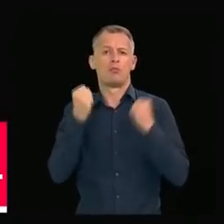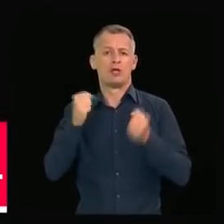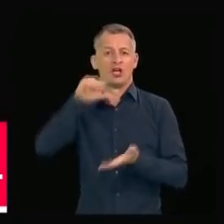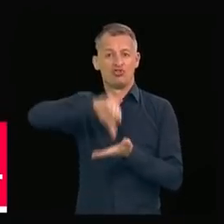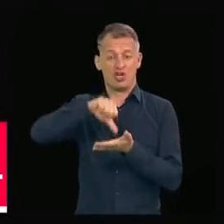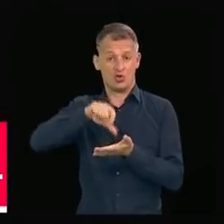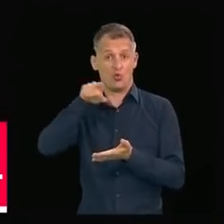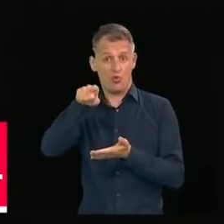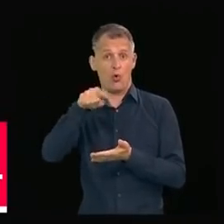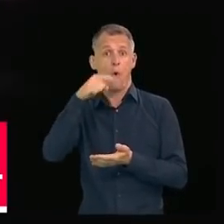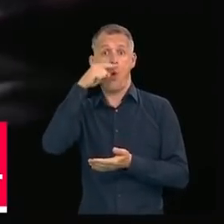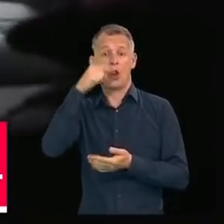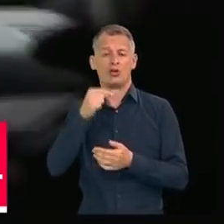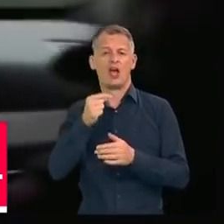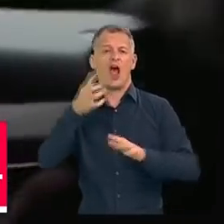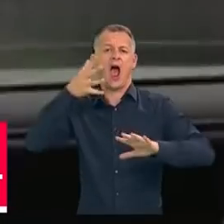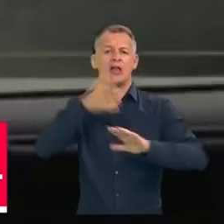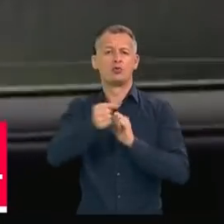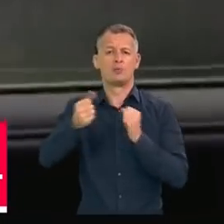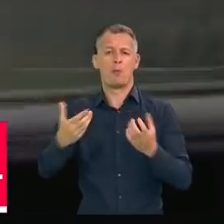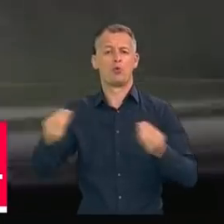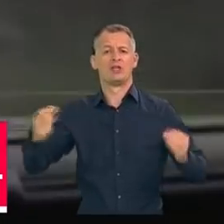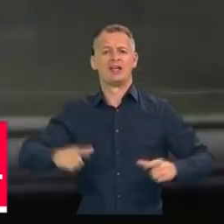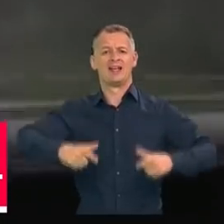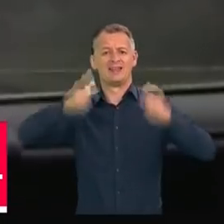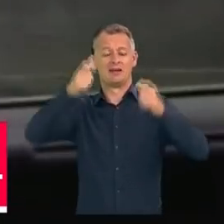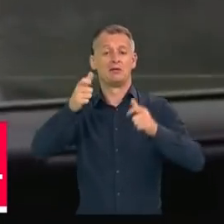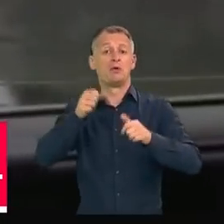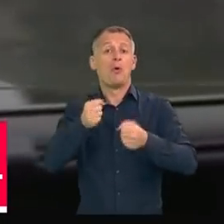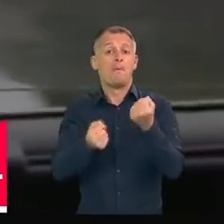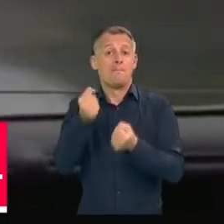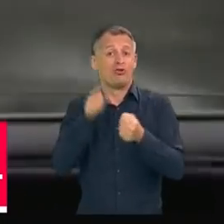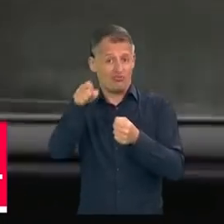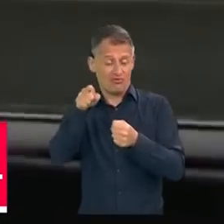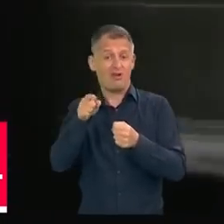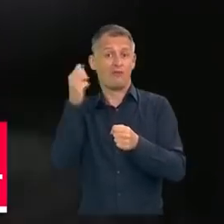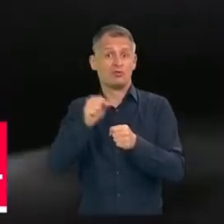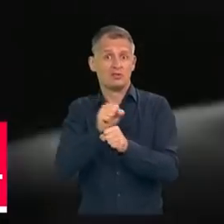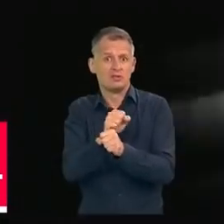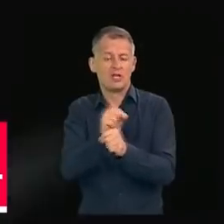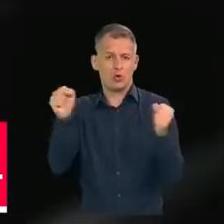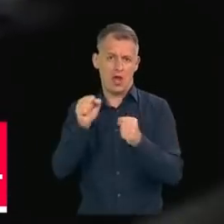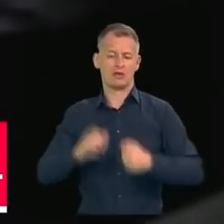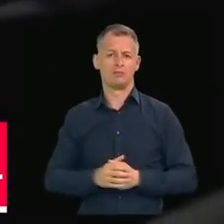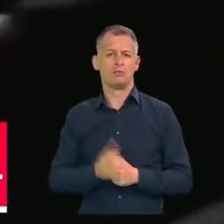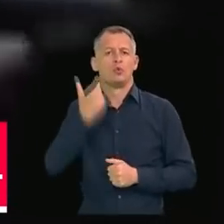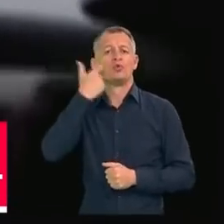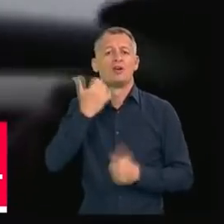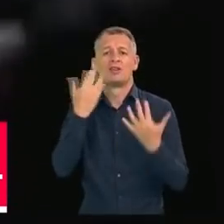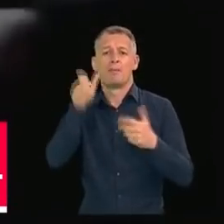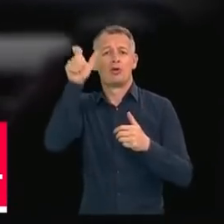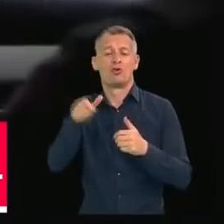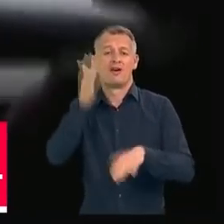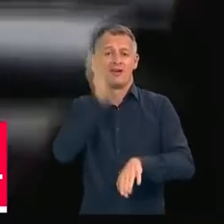Explozia a distrus mai multe clădiri. Se pare că o mașină parcată lângă casa de cultură a orașului a fost detonată. Nu se știe câți oameni au fost